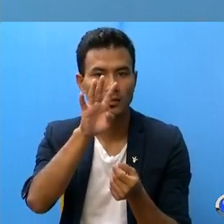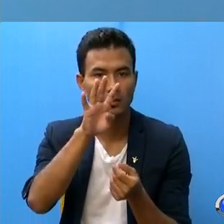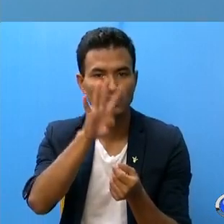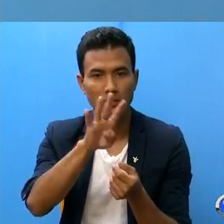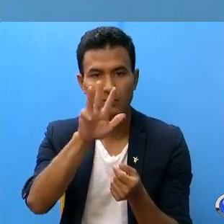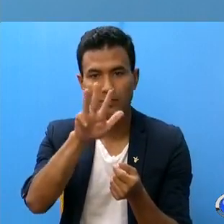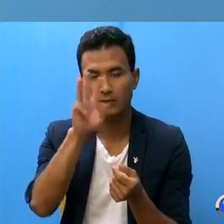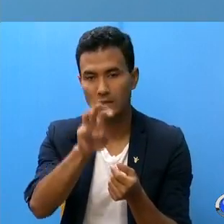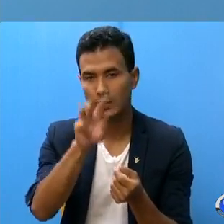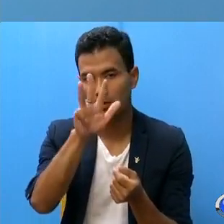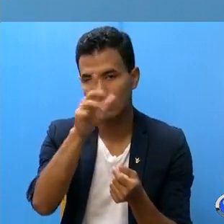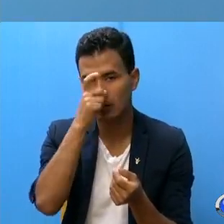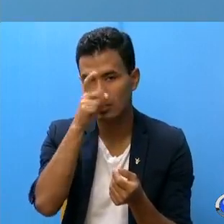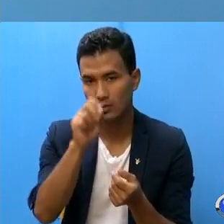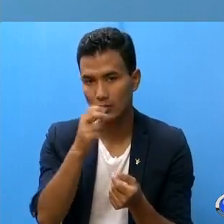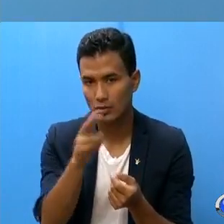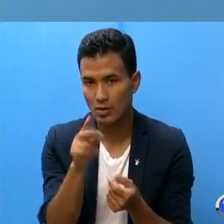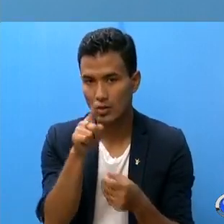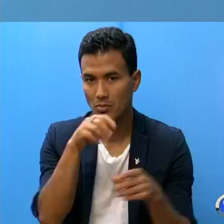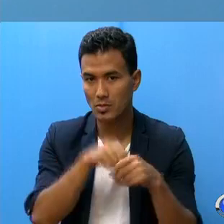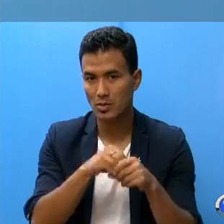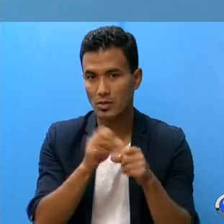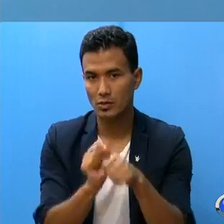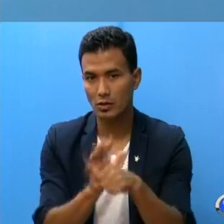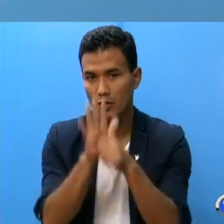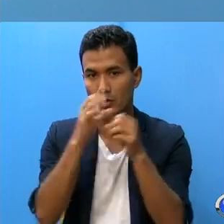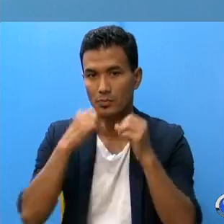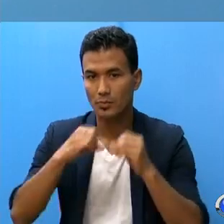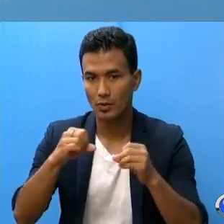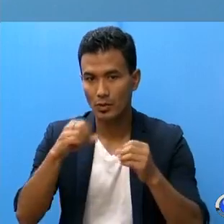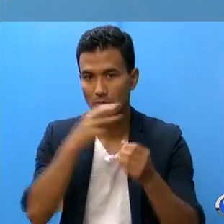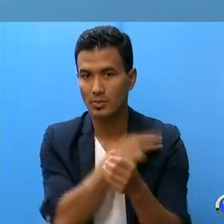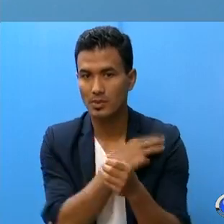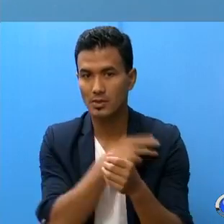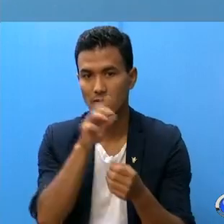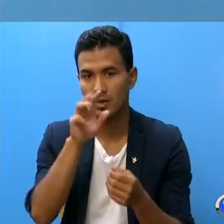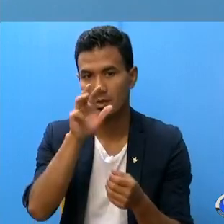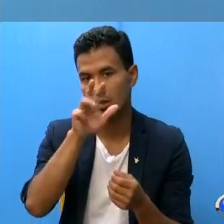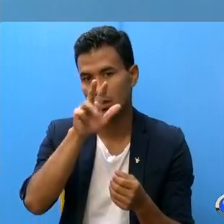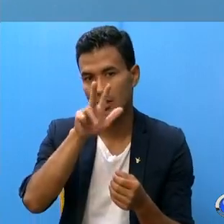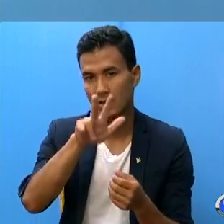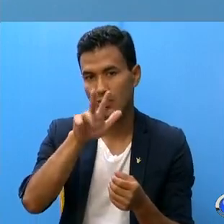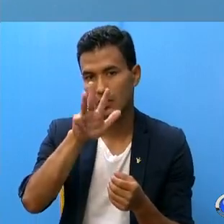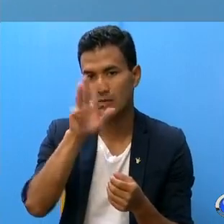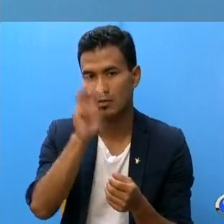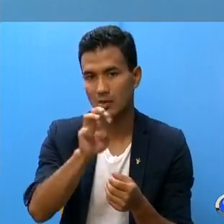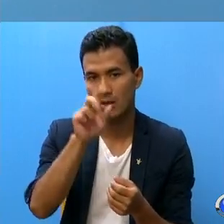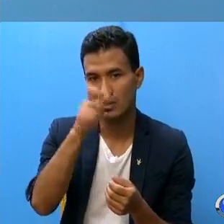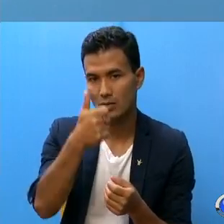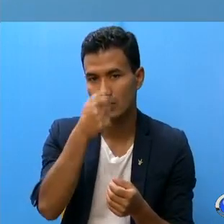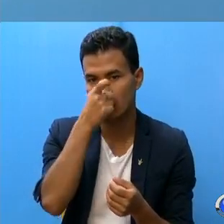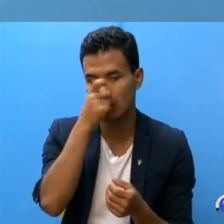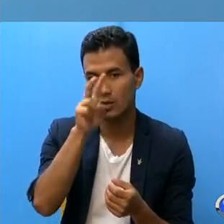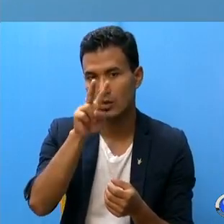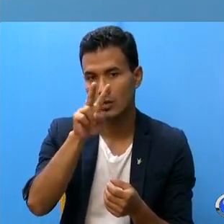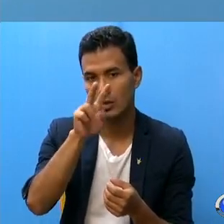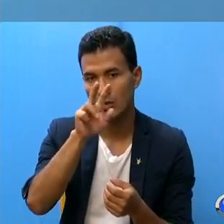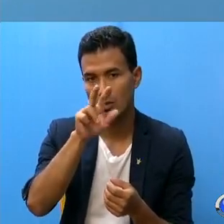,910 च र तेस्मद्द सक्क्रिय प्रियोक करता 99,068 जना हुनुँँच